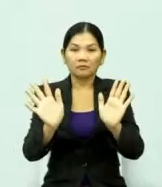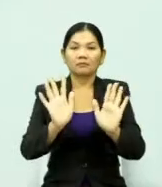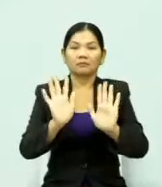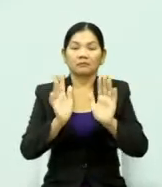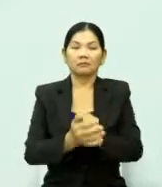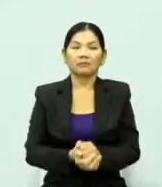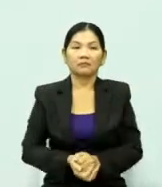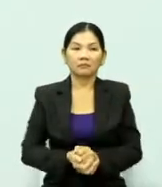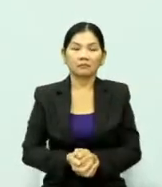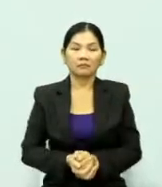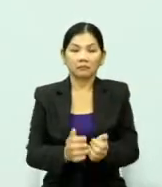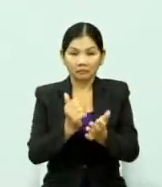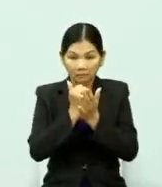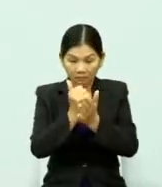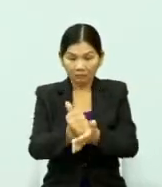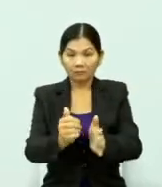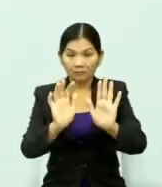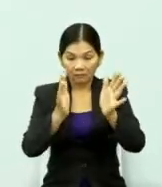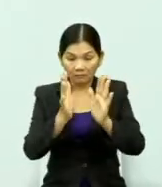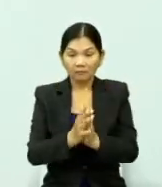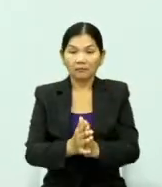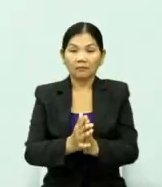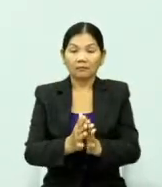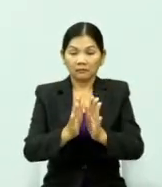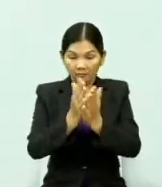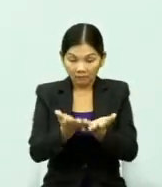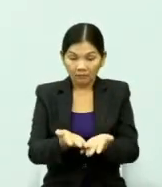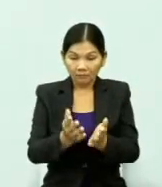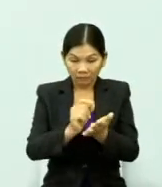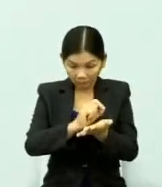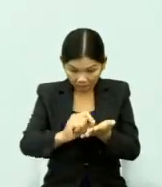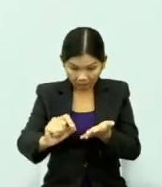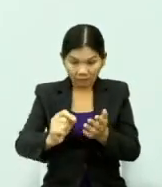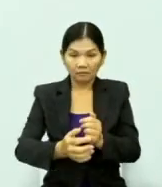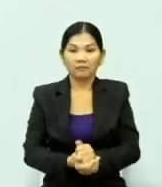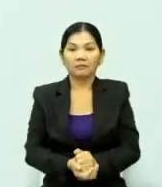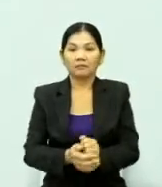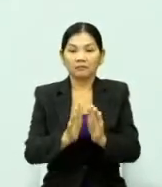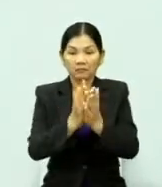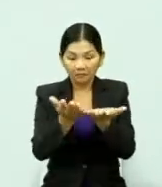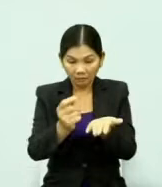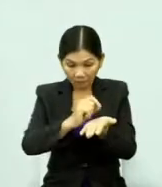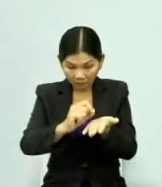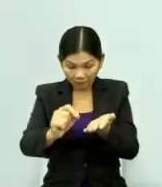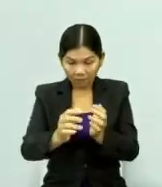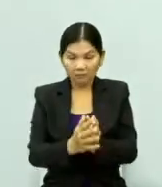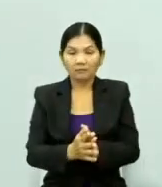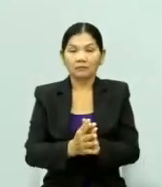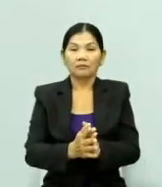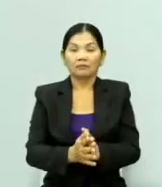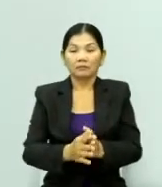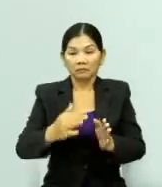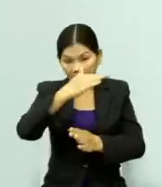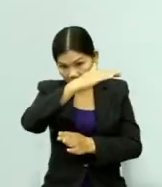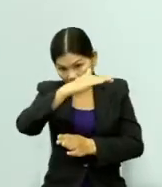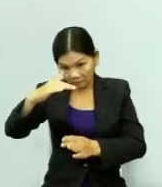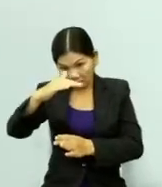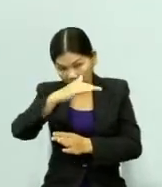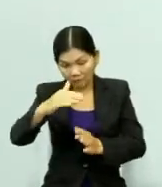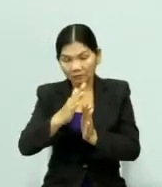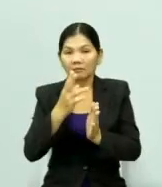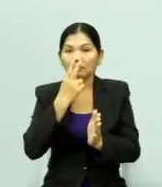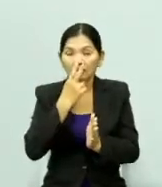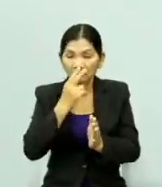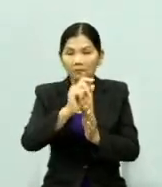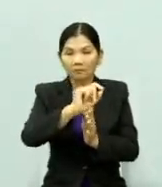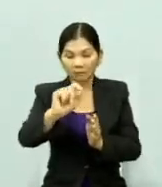tế con sơ sơ đặt khăn nông sơ phơi sơ sơ rồi bác con cứ sơ sơ chúa đệt ná con chạm bên này cứ